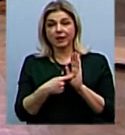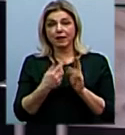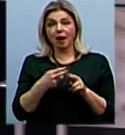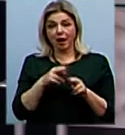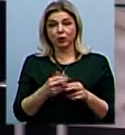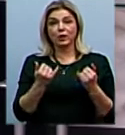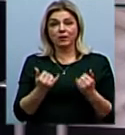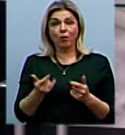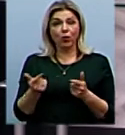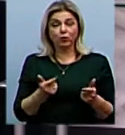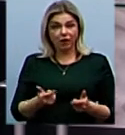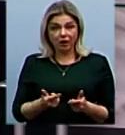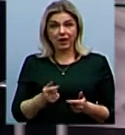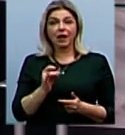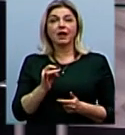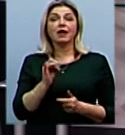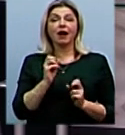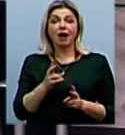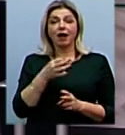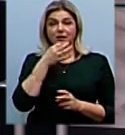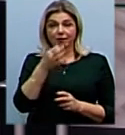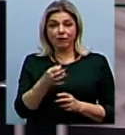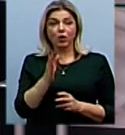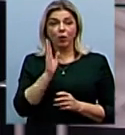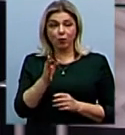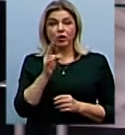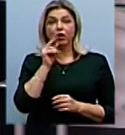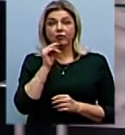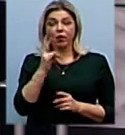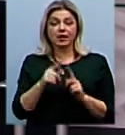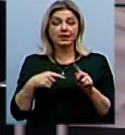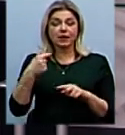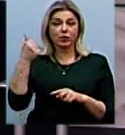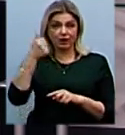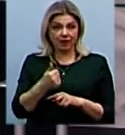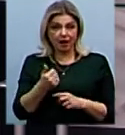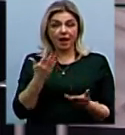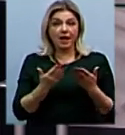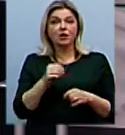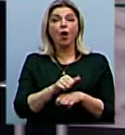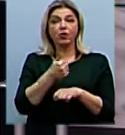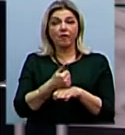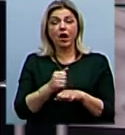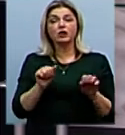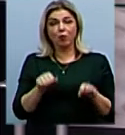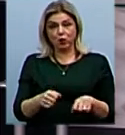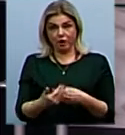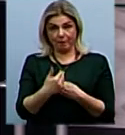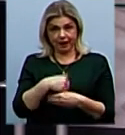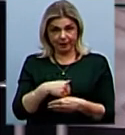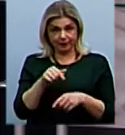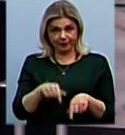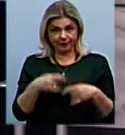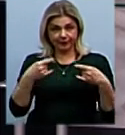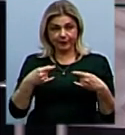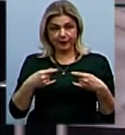сьогодні готували, і ми їх, як я вже сказав, постараємося озвучити на наступному тижні, якщо все ж таки міський голова до нас зможе прийти. В